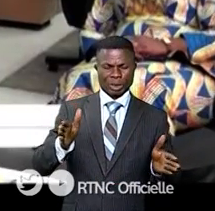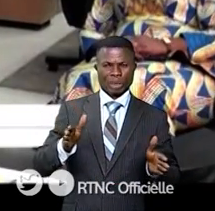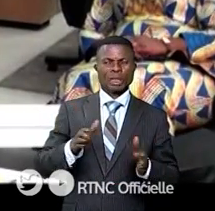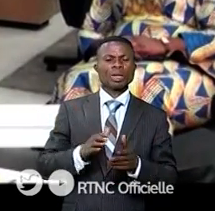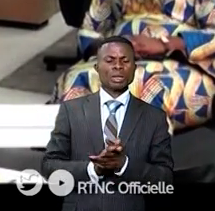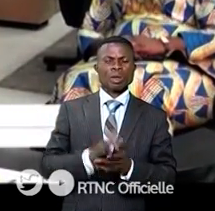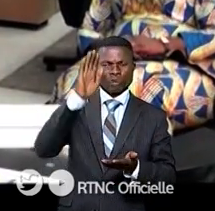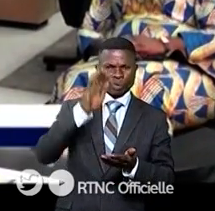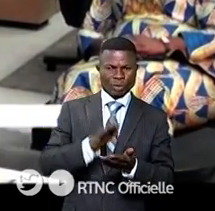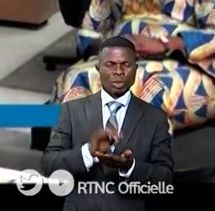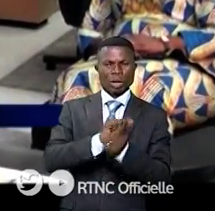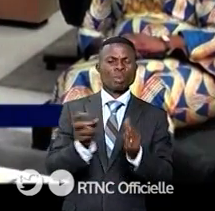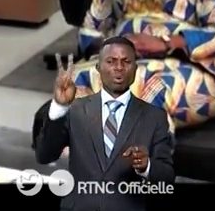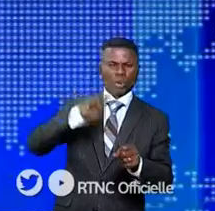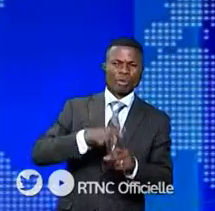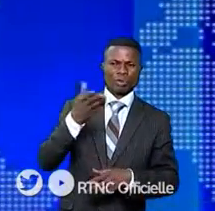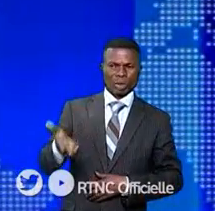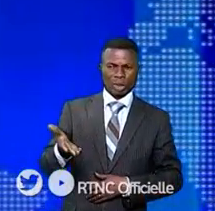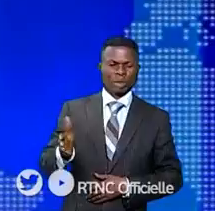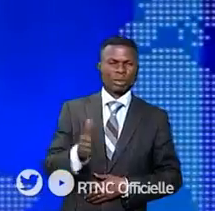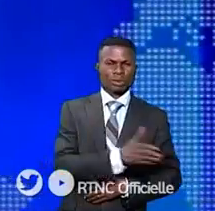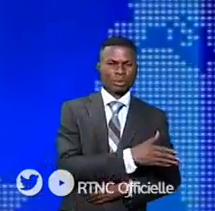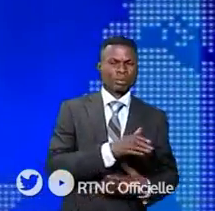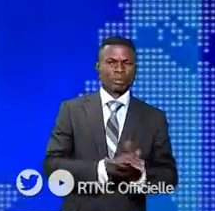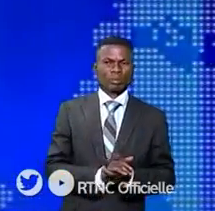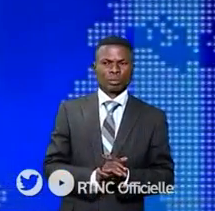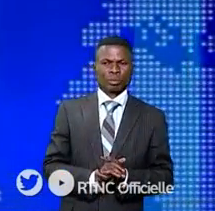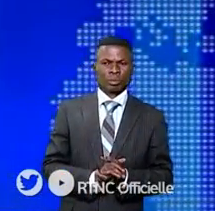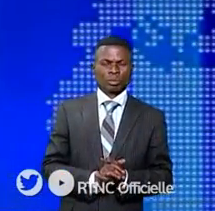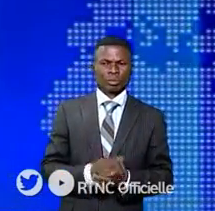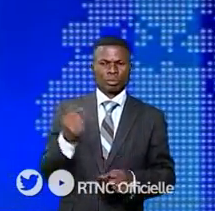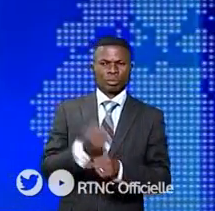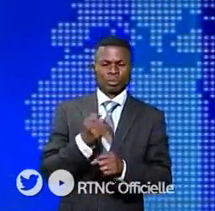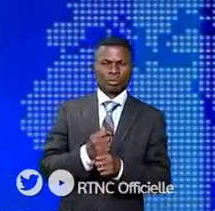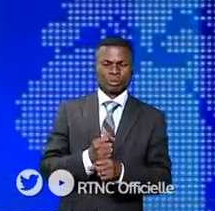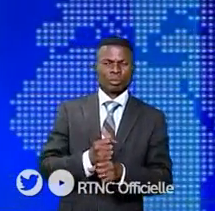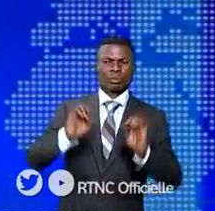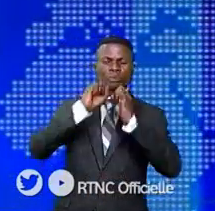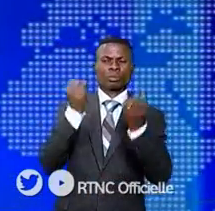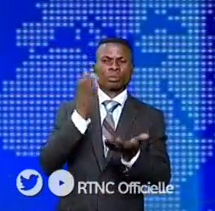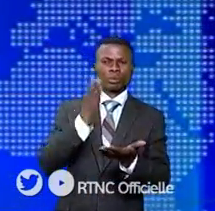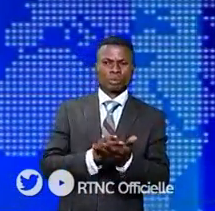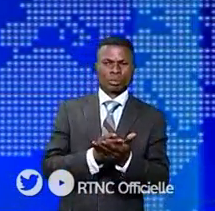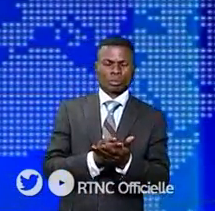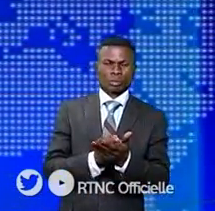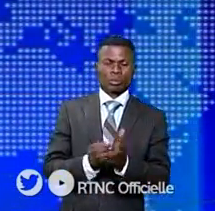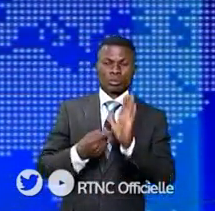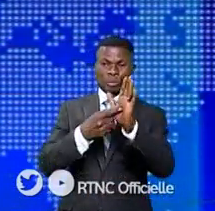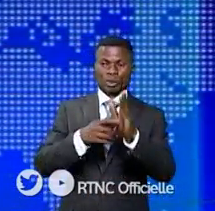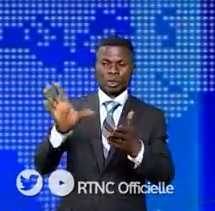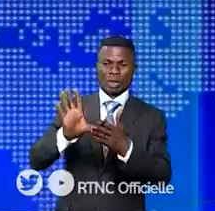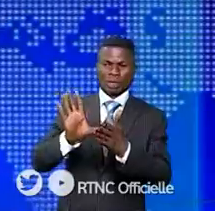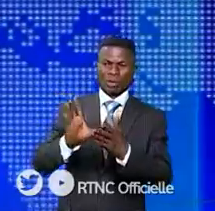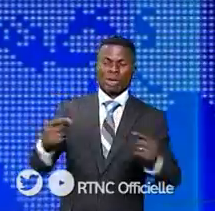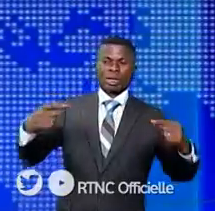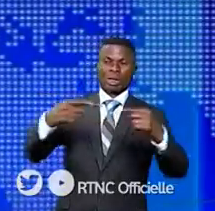va réduire ces genres de pratiques. La prestation d'une agence privée retenue pour la production et la diffusion des matchs de